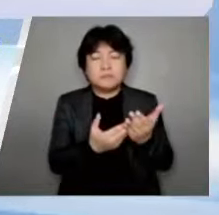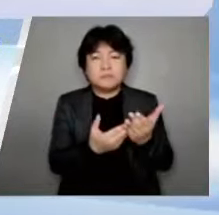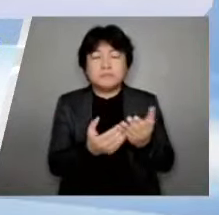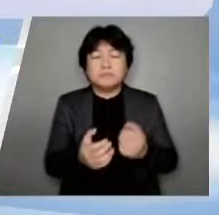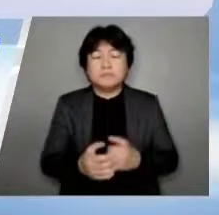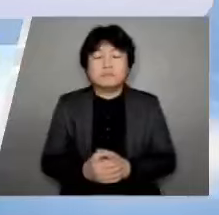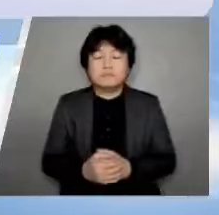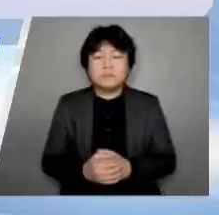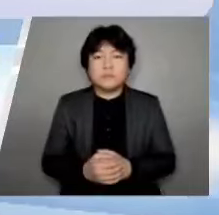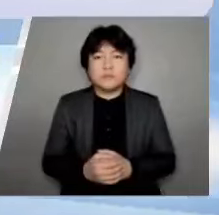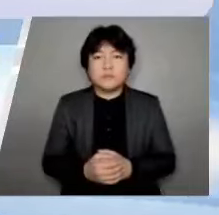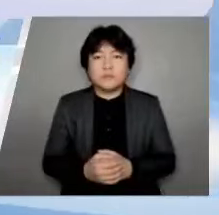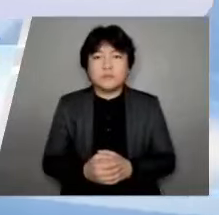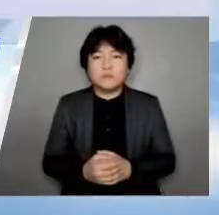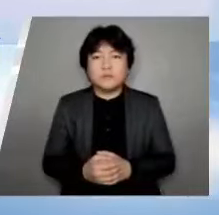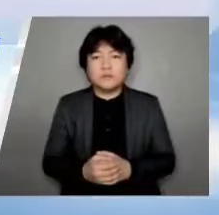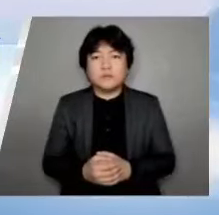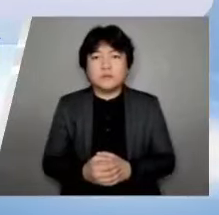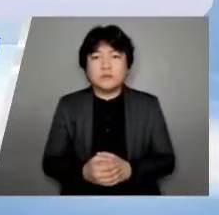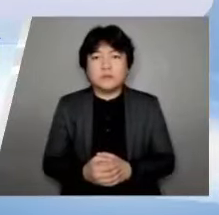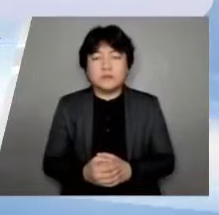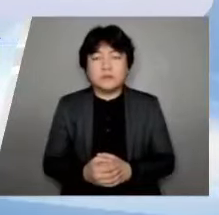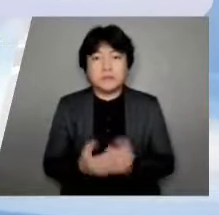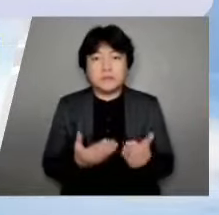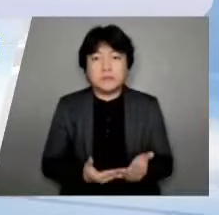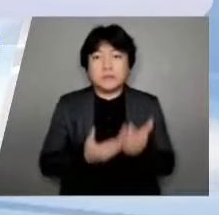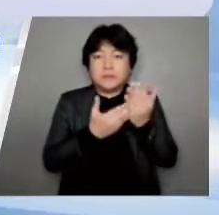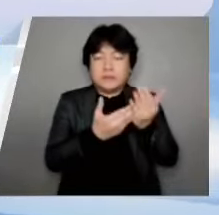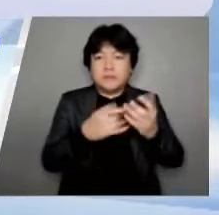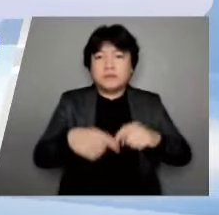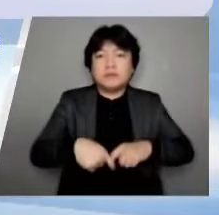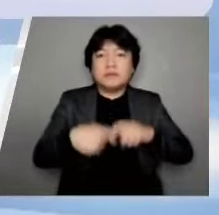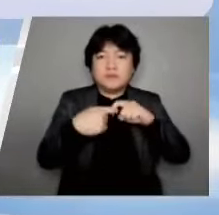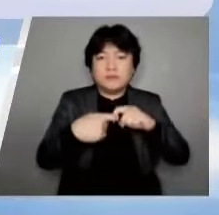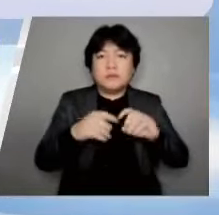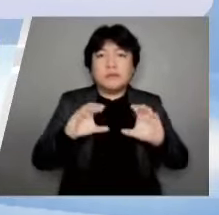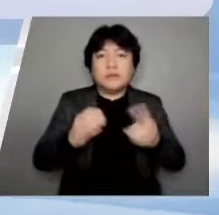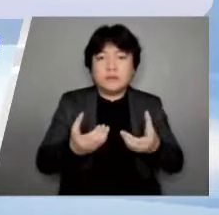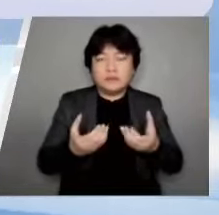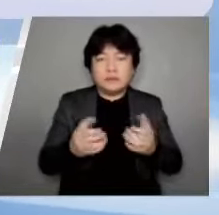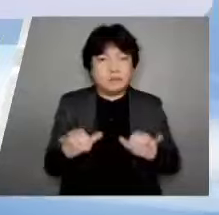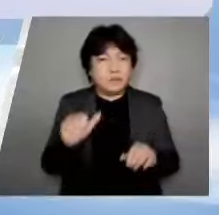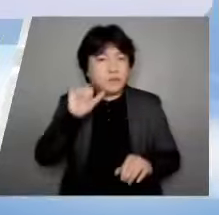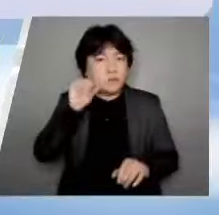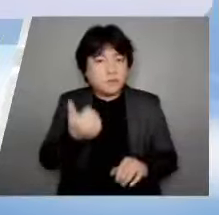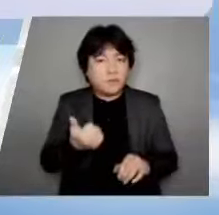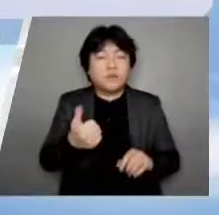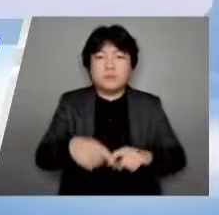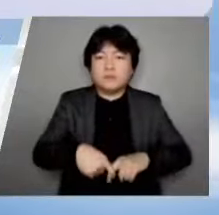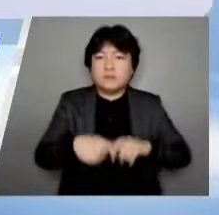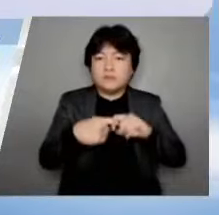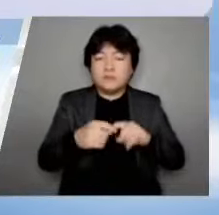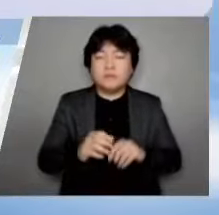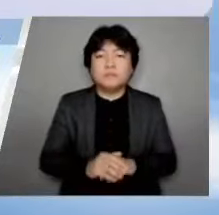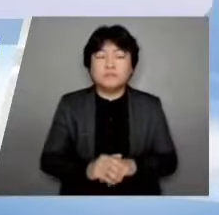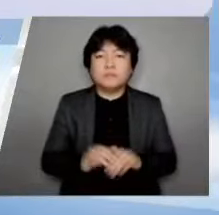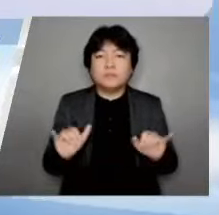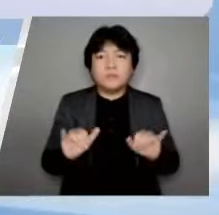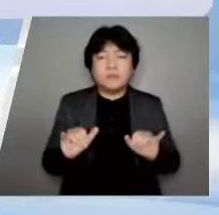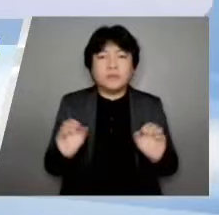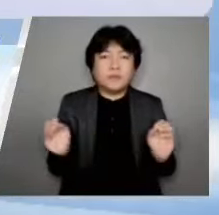para ma-suspend yung classes tomorrow, at saka yun din pong ganun din po sa mga opisina